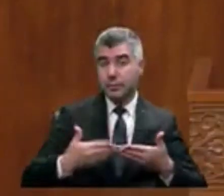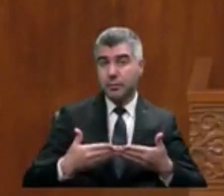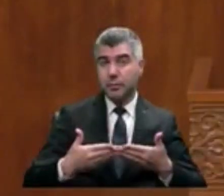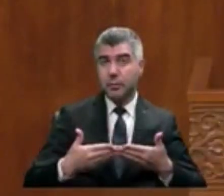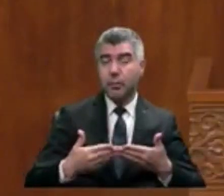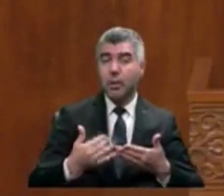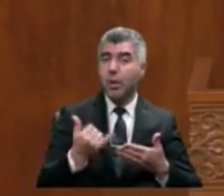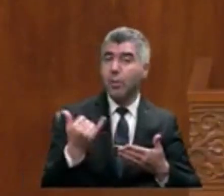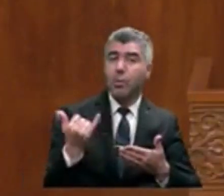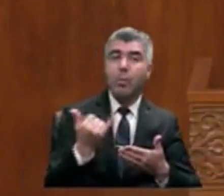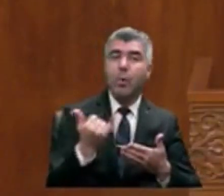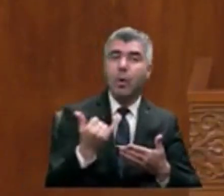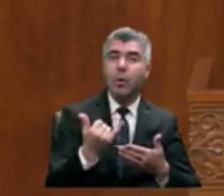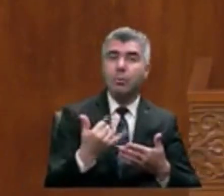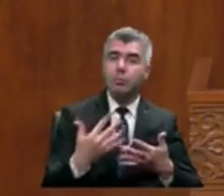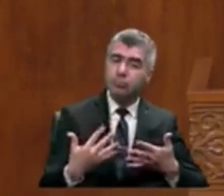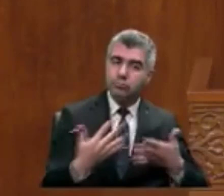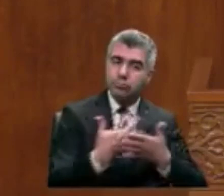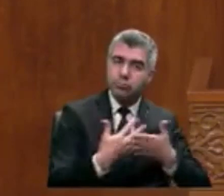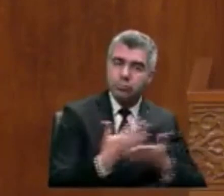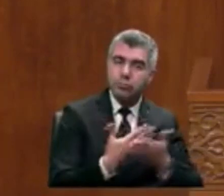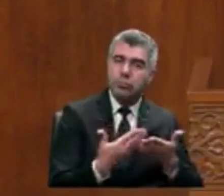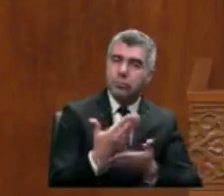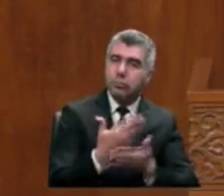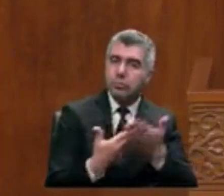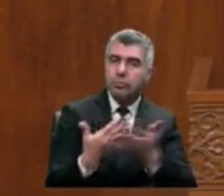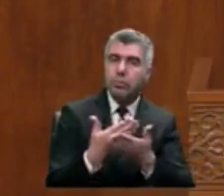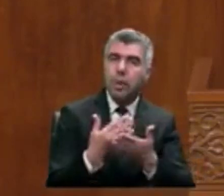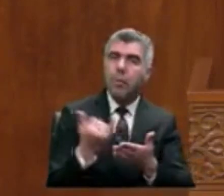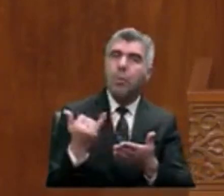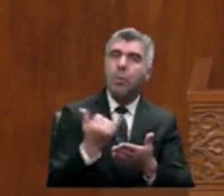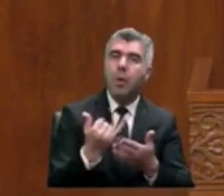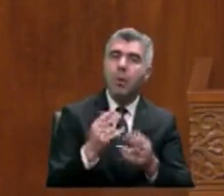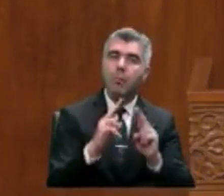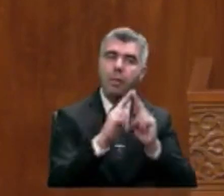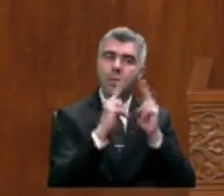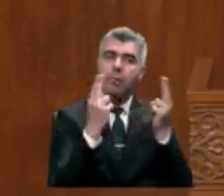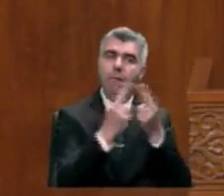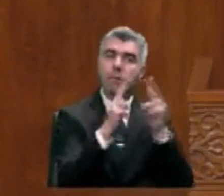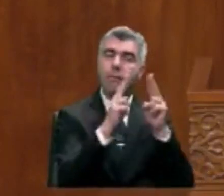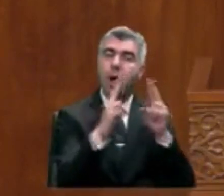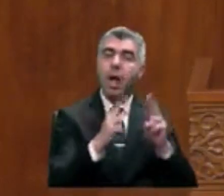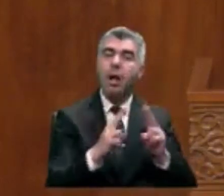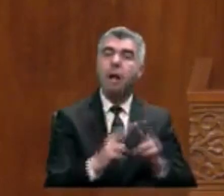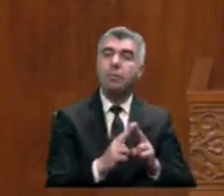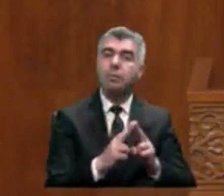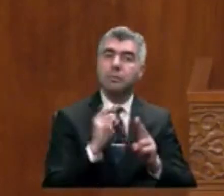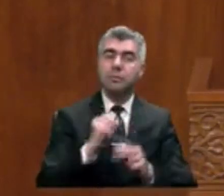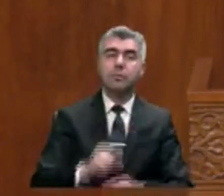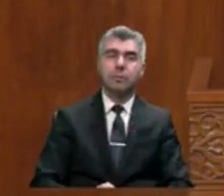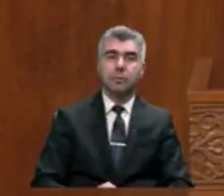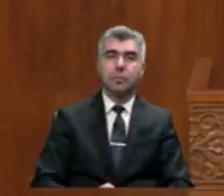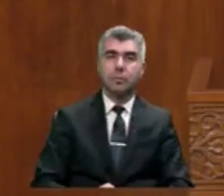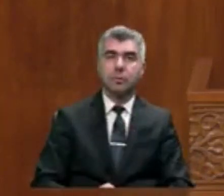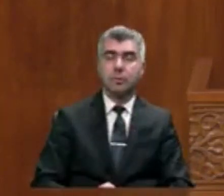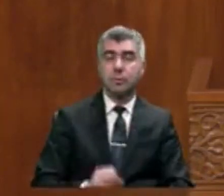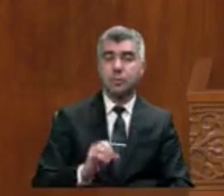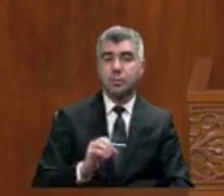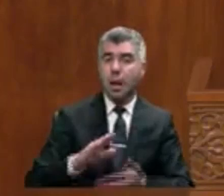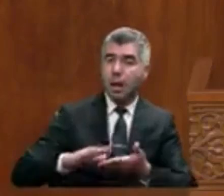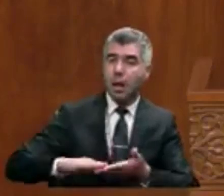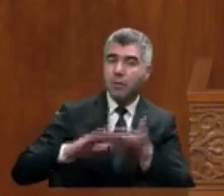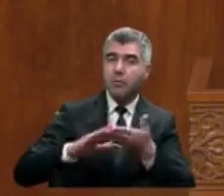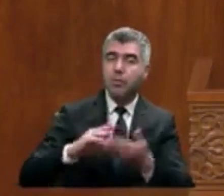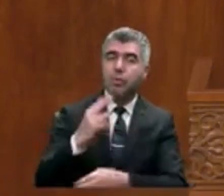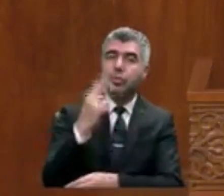اتصال ويكونوا يشبك ويكون عندهم واحد الشبكه اللي تكون شبكه دوليه كتعرفوا البحث العلمي و والتعليم العالي